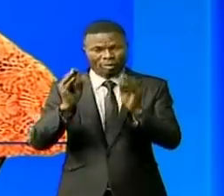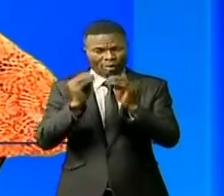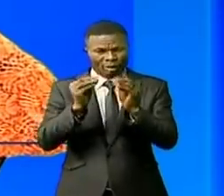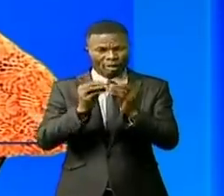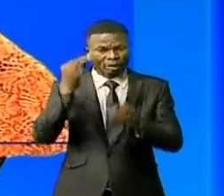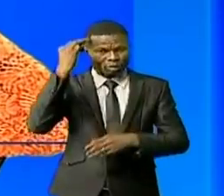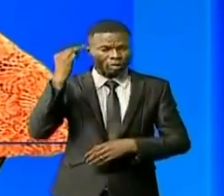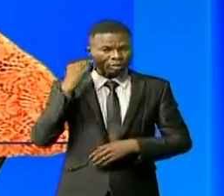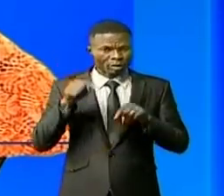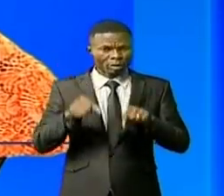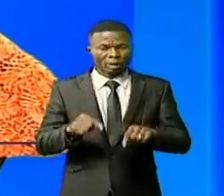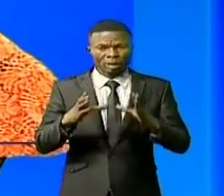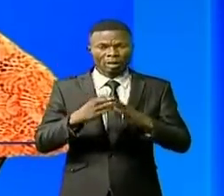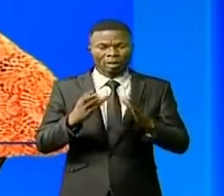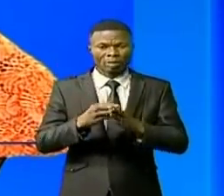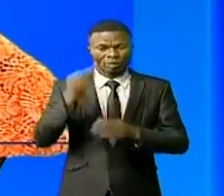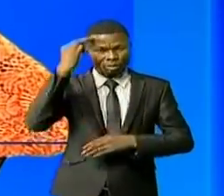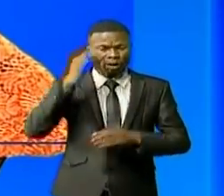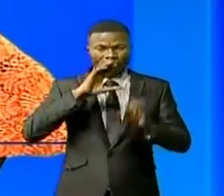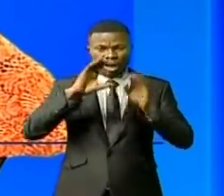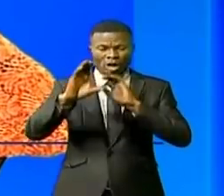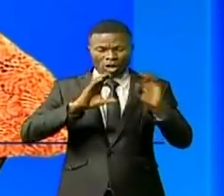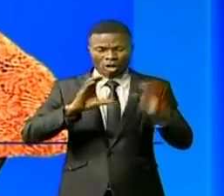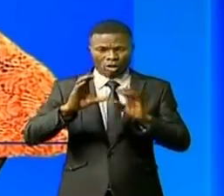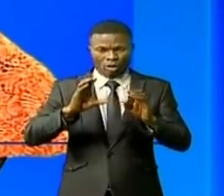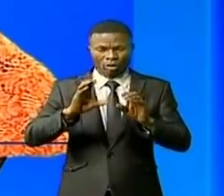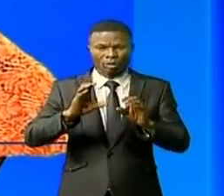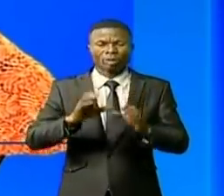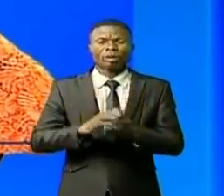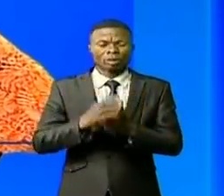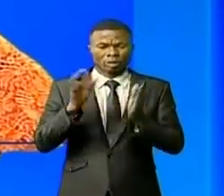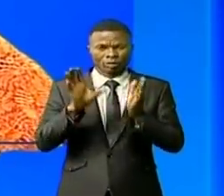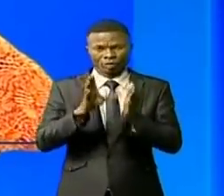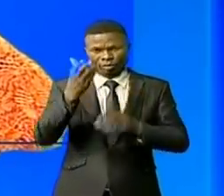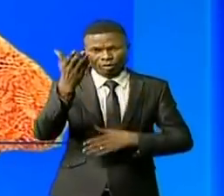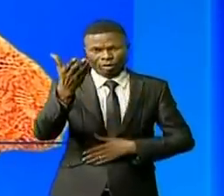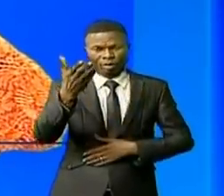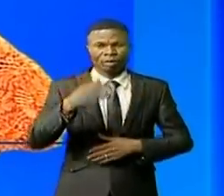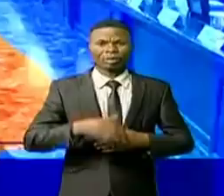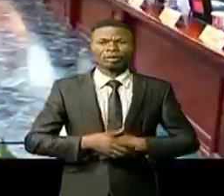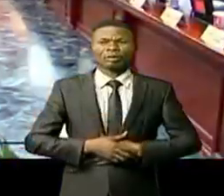compte-rendu avec le ministre de la Communication, Patrick Muyaya.